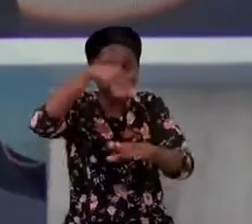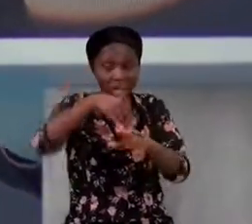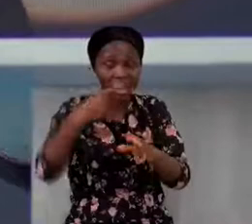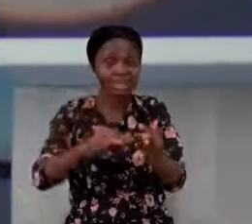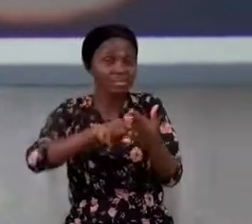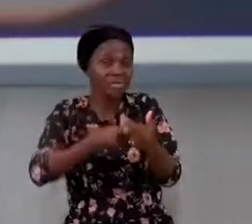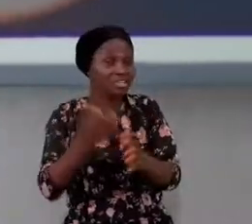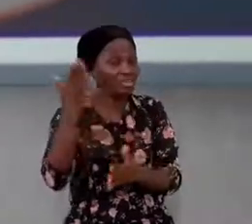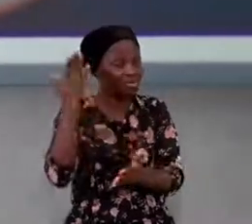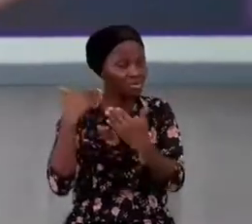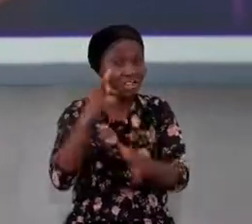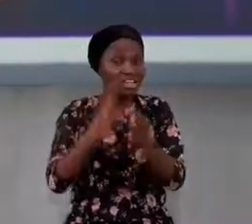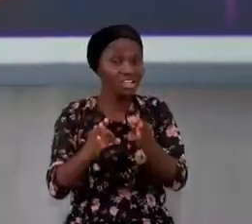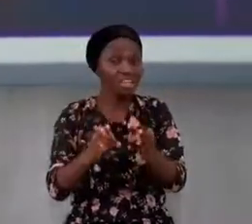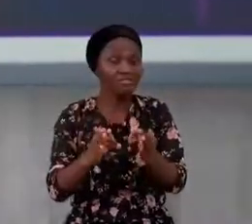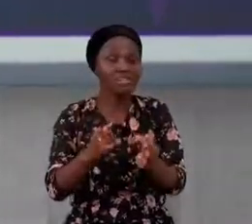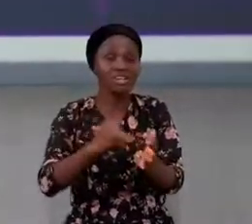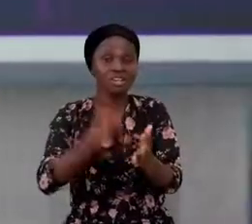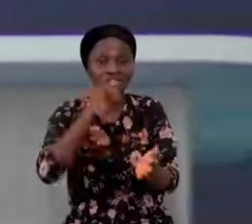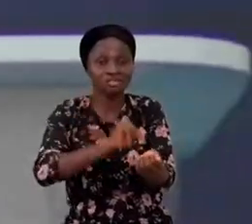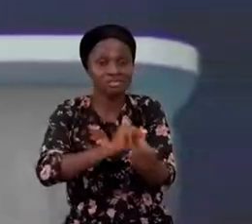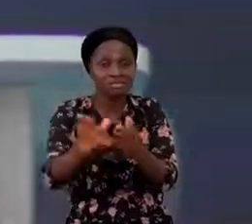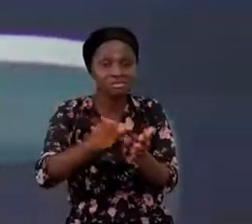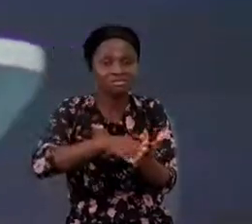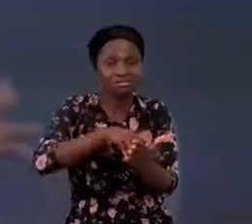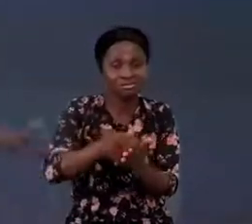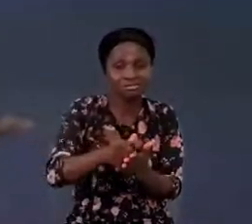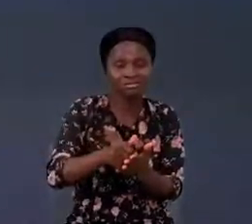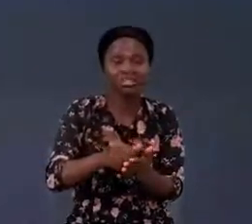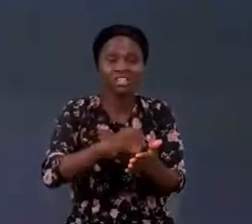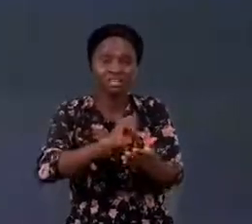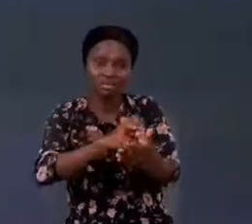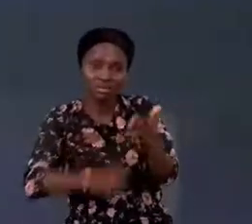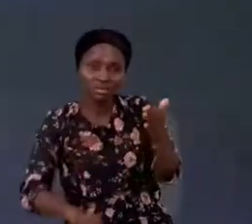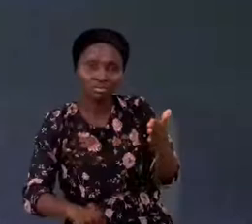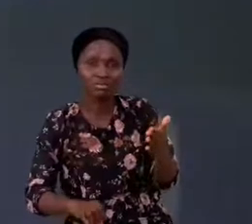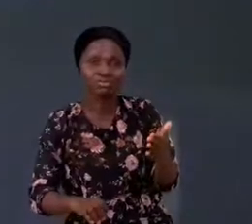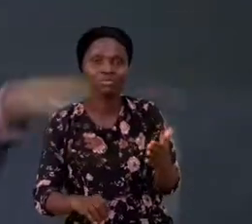présentement, nous devons maintenir la fondation. Et quand